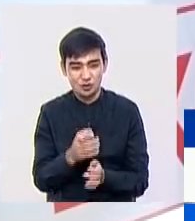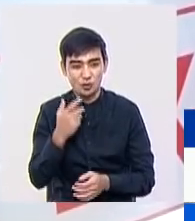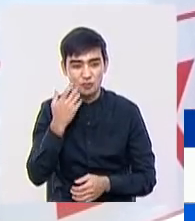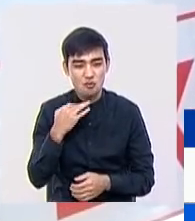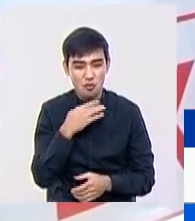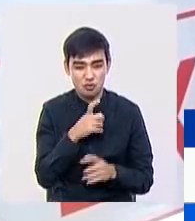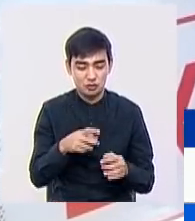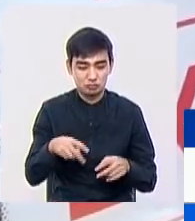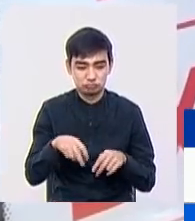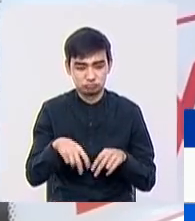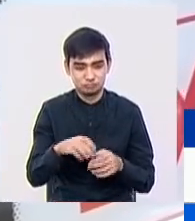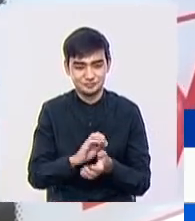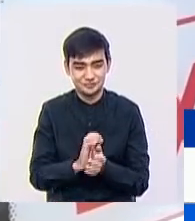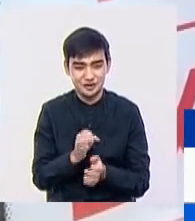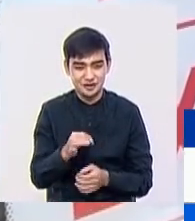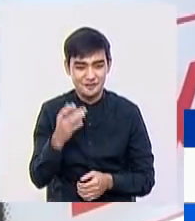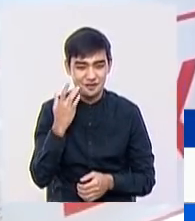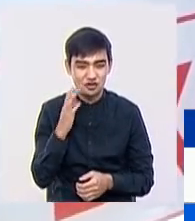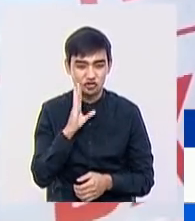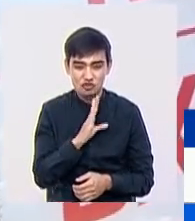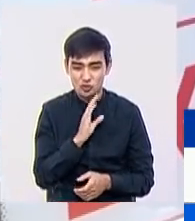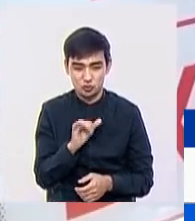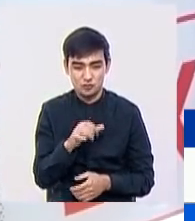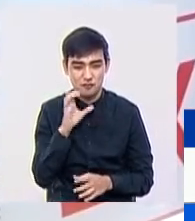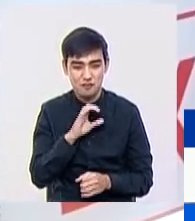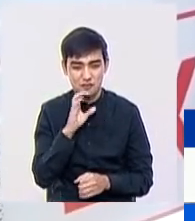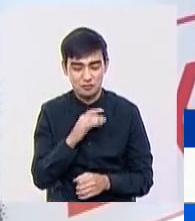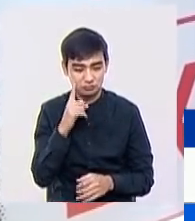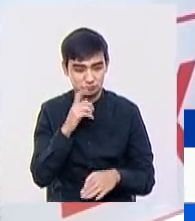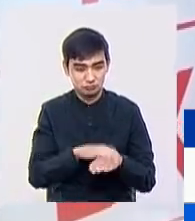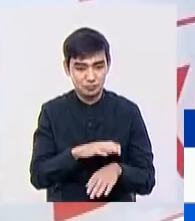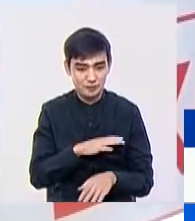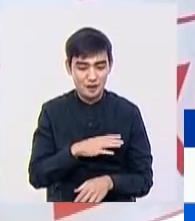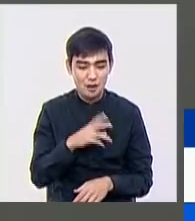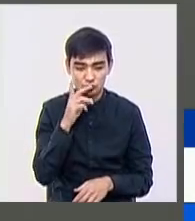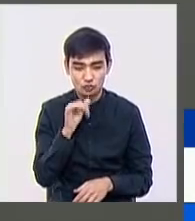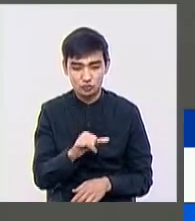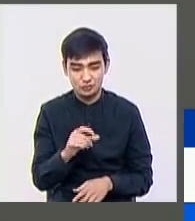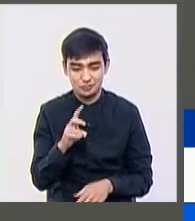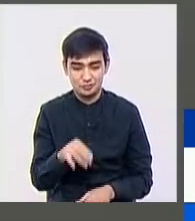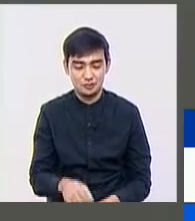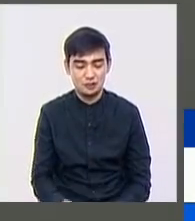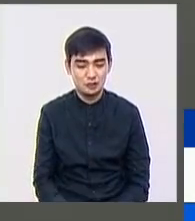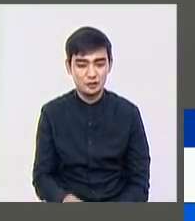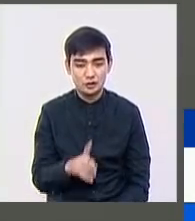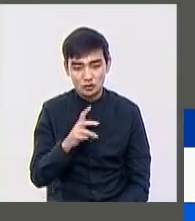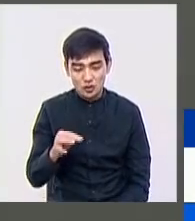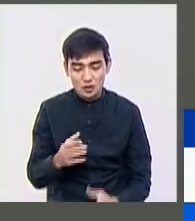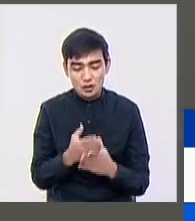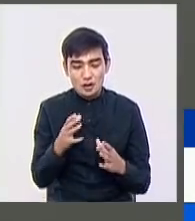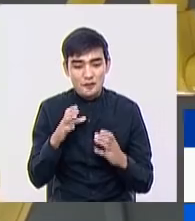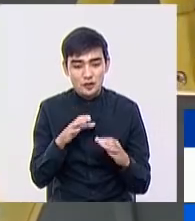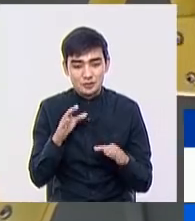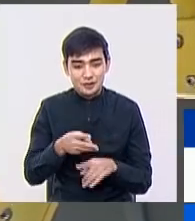много людей, и все. И постоянно они женщин воруют, заметил. Мужиков нет. Однако с оснащением